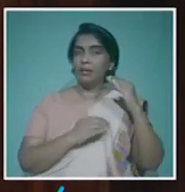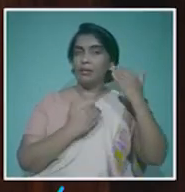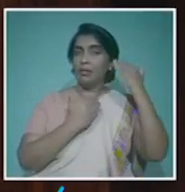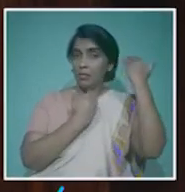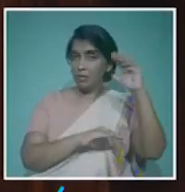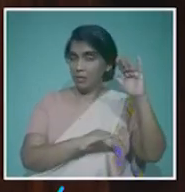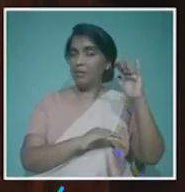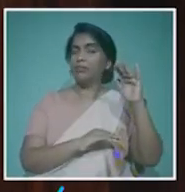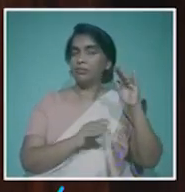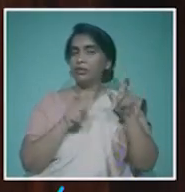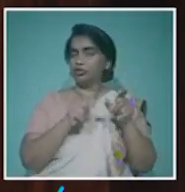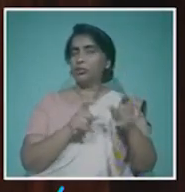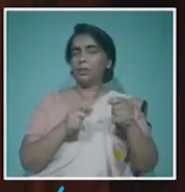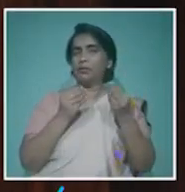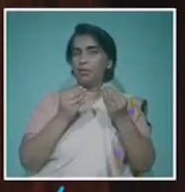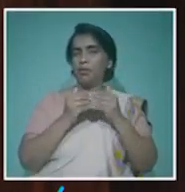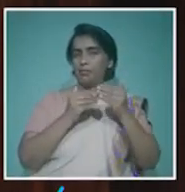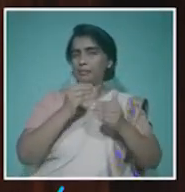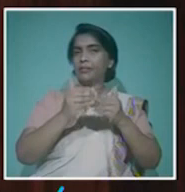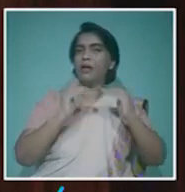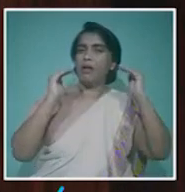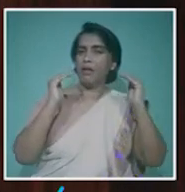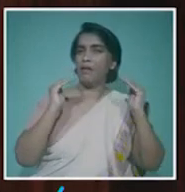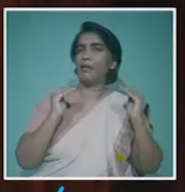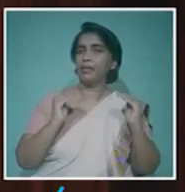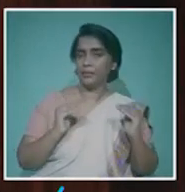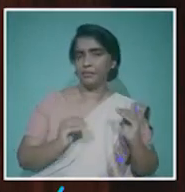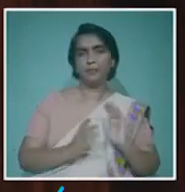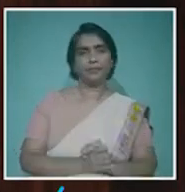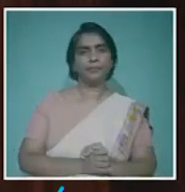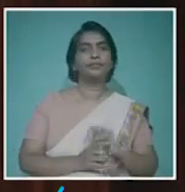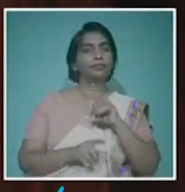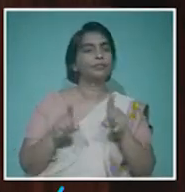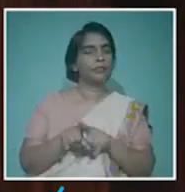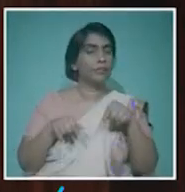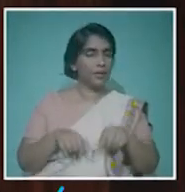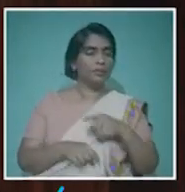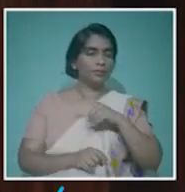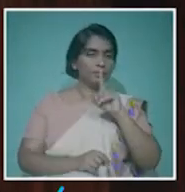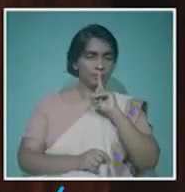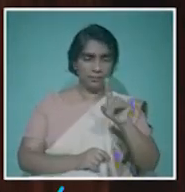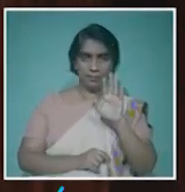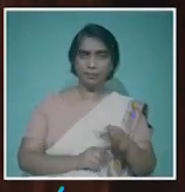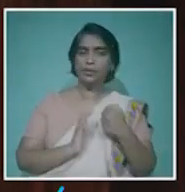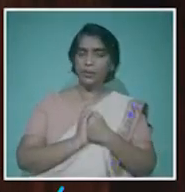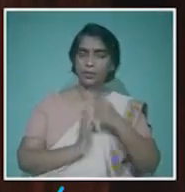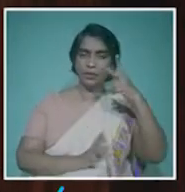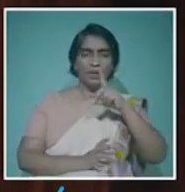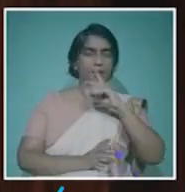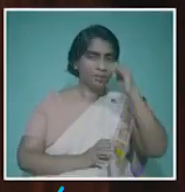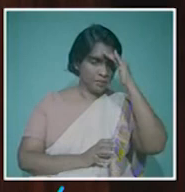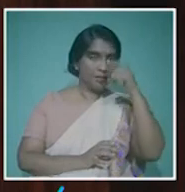ටික අපි අත්ත වශයෙන්ම අඩු කරගෙන නැත්තම් ඉවත් කර යන්නේ. ඒ වගේම මෙතෙන්දි මා යෝජනා කරනවා ගරු නියෝජක